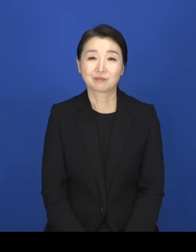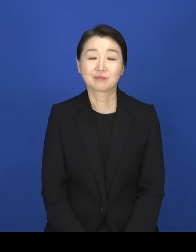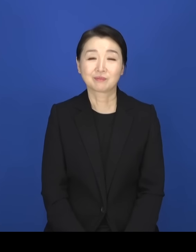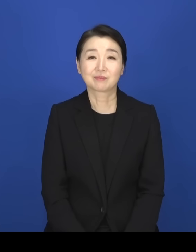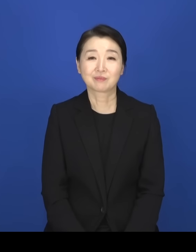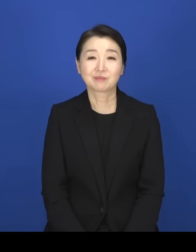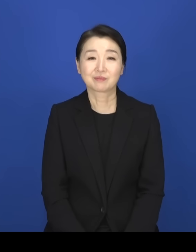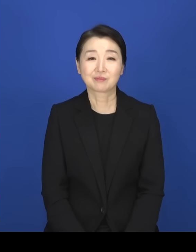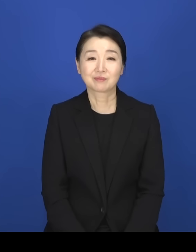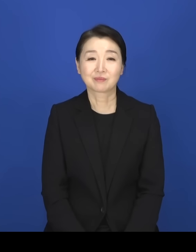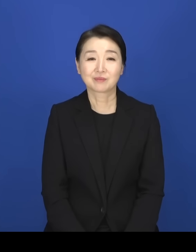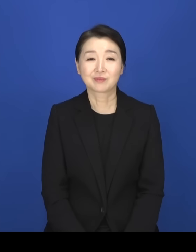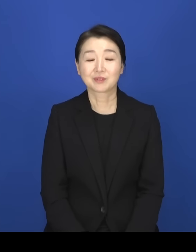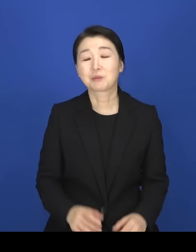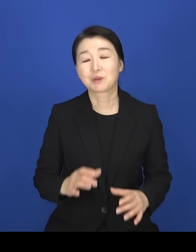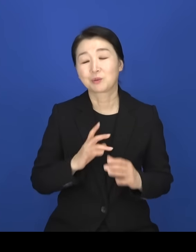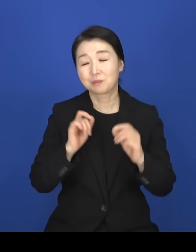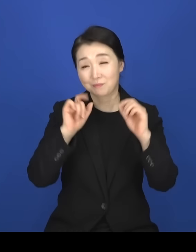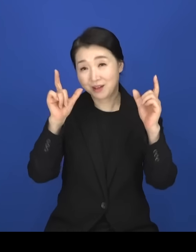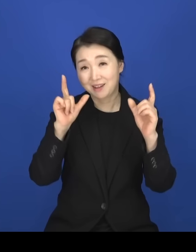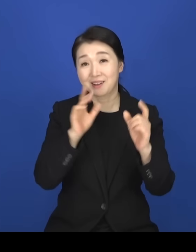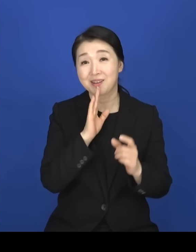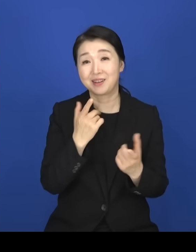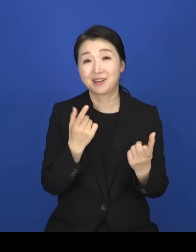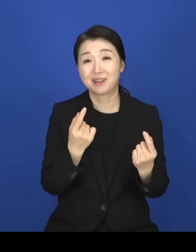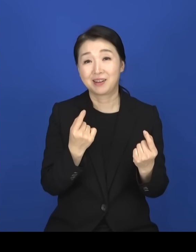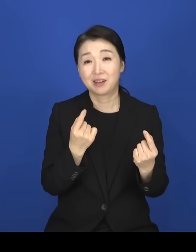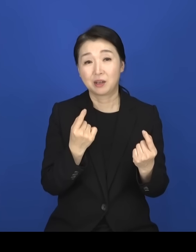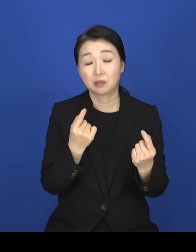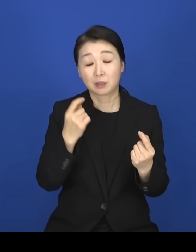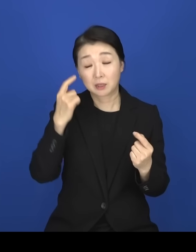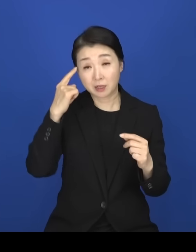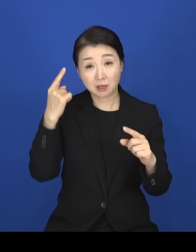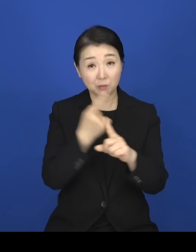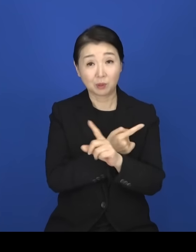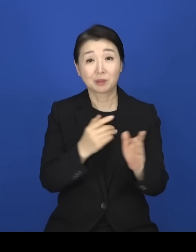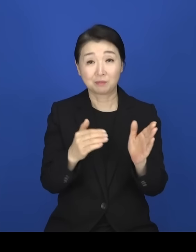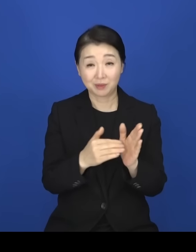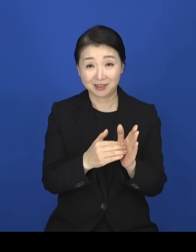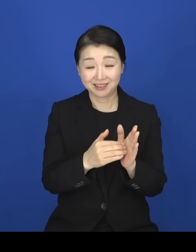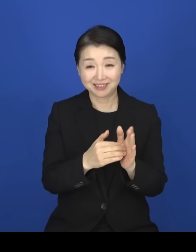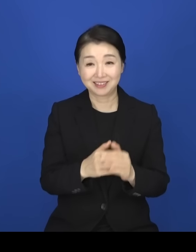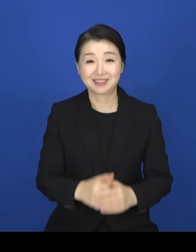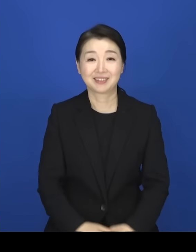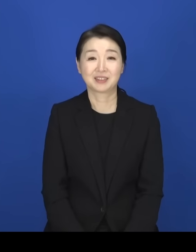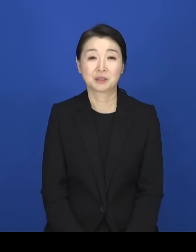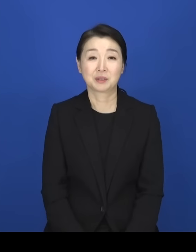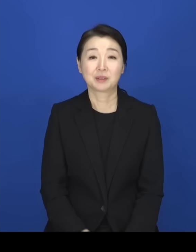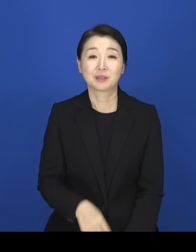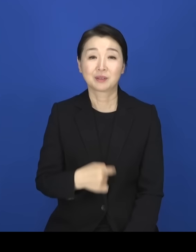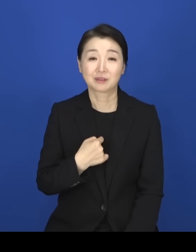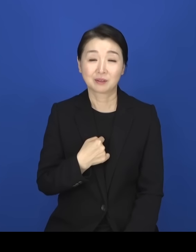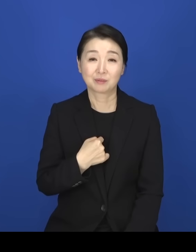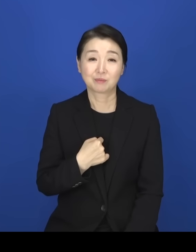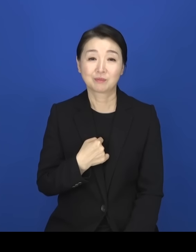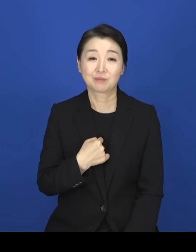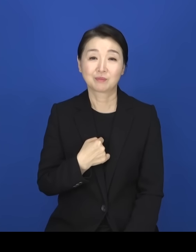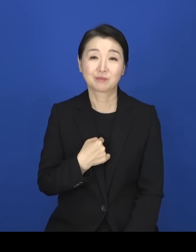그런 굉장히 놀라운 깨달음이 있었죠. 네. 완전 사고가 변했어요, 그때. 아, 내가